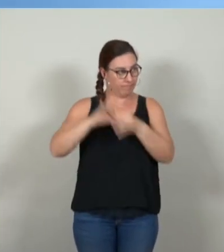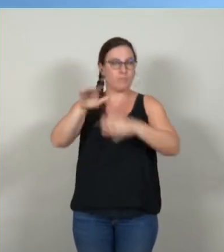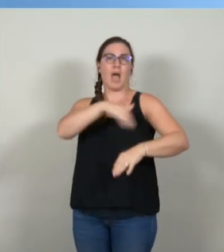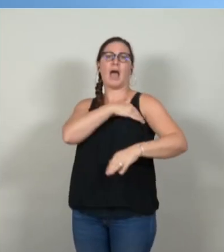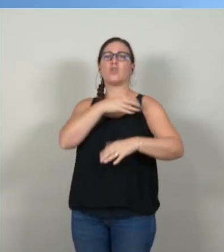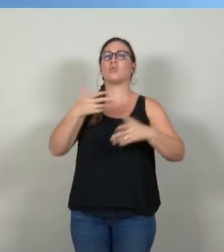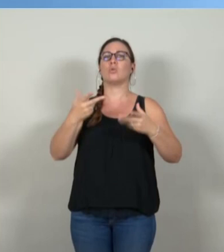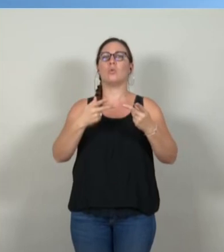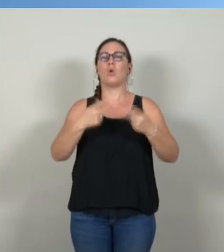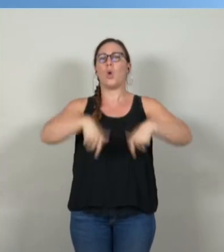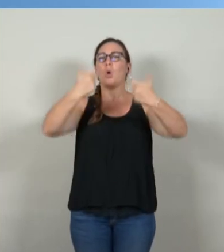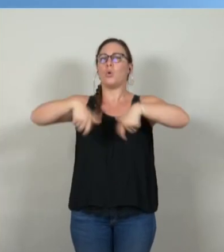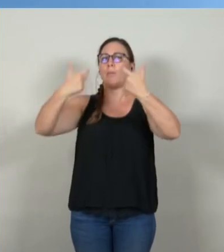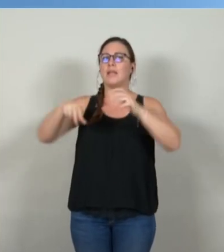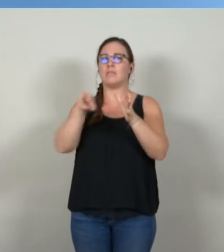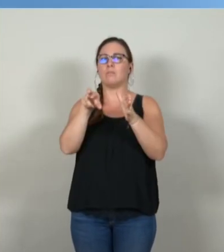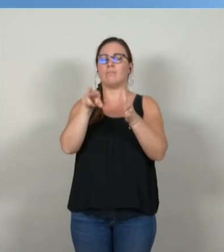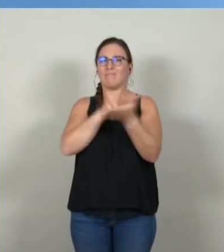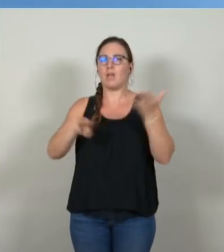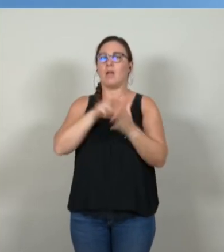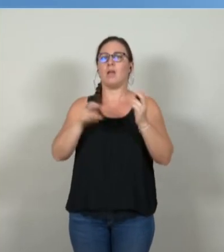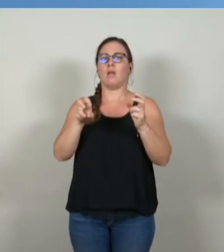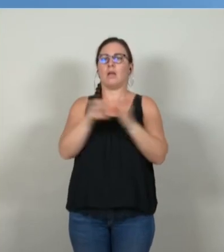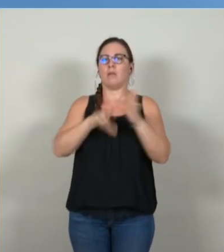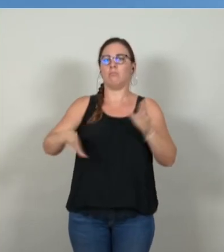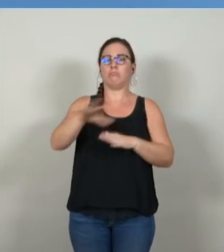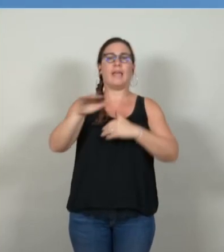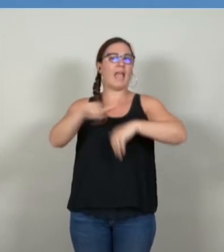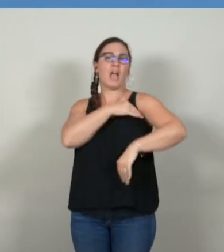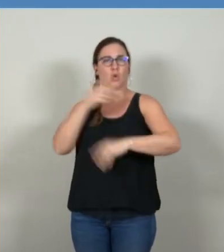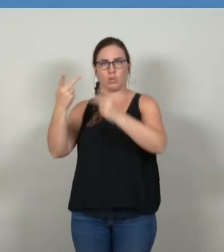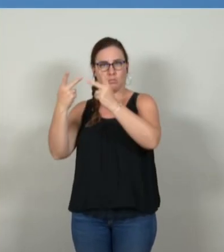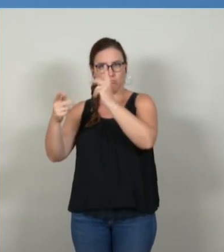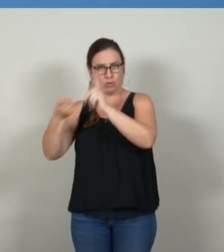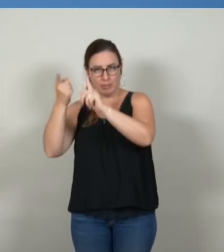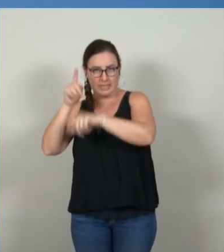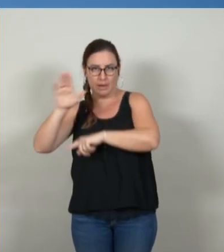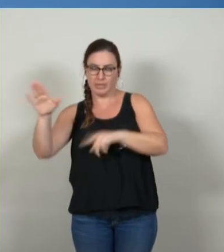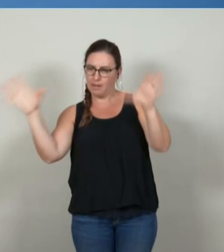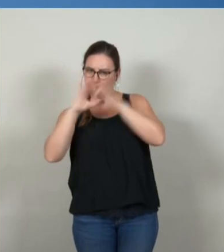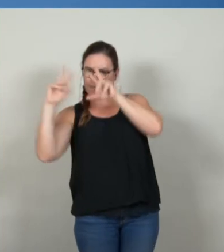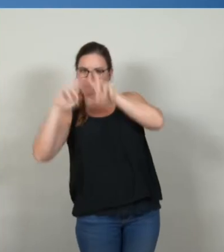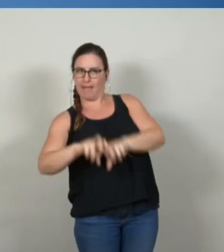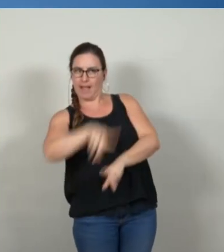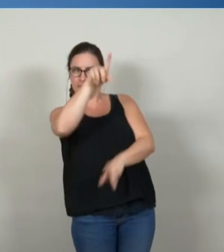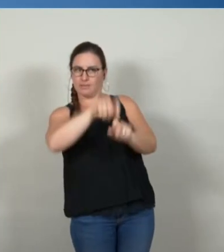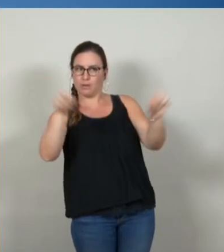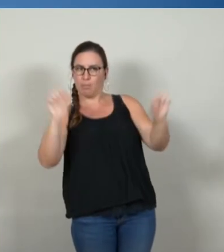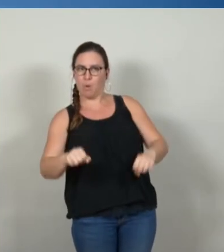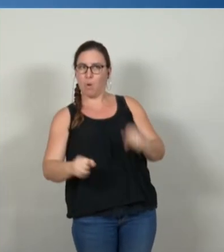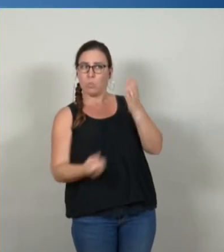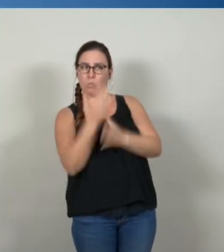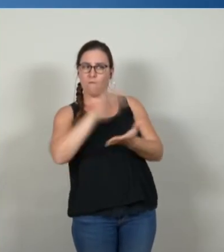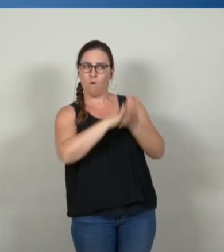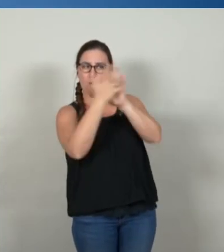l'agence d'urbanisme de la région grenobloise et le cabinet à huyagri nous avons analysé la capacité du territoire à créer de nouvelles formes de la